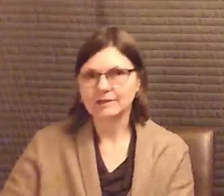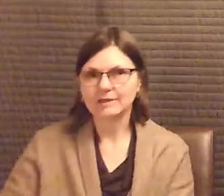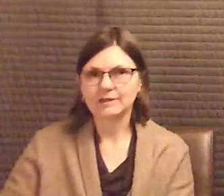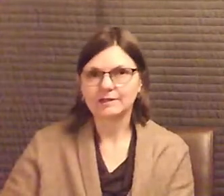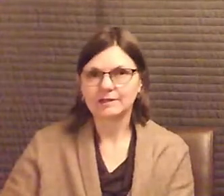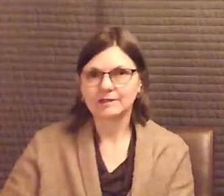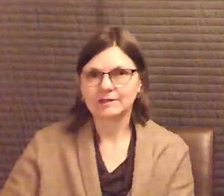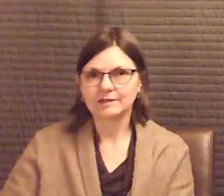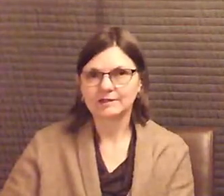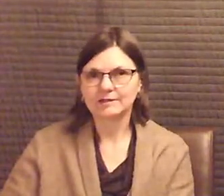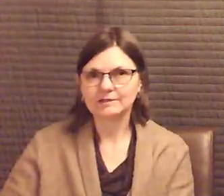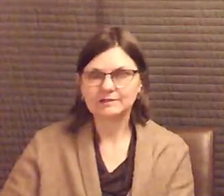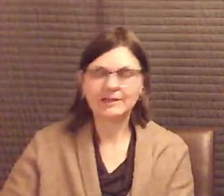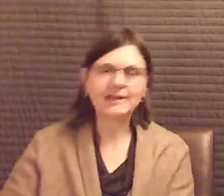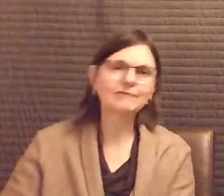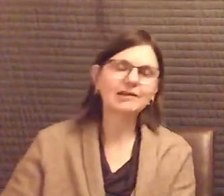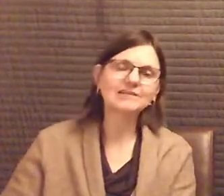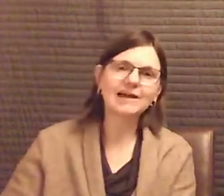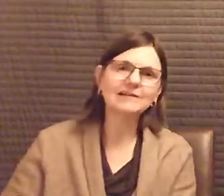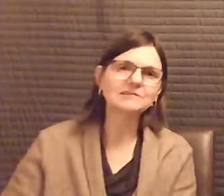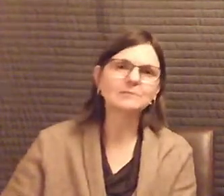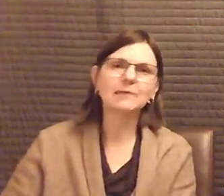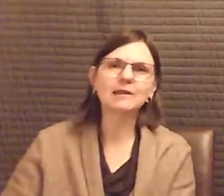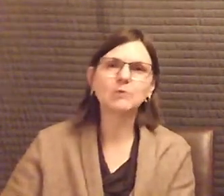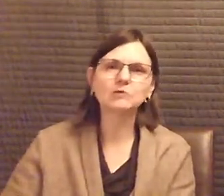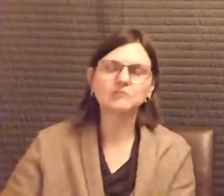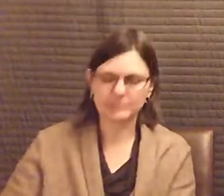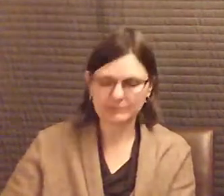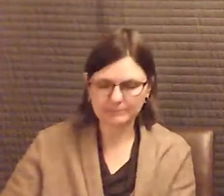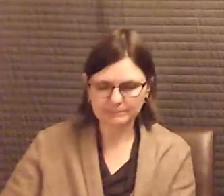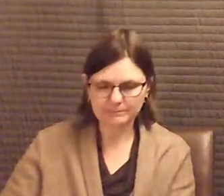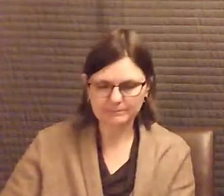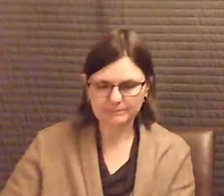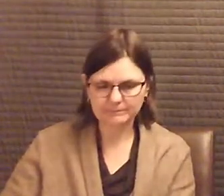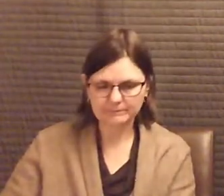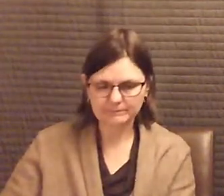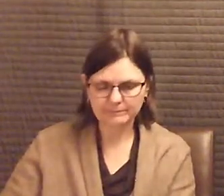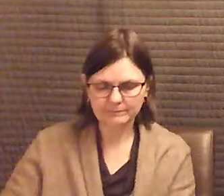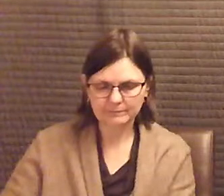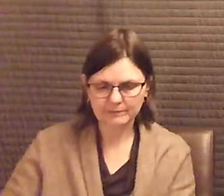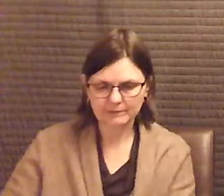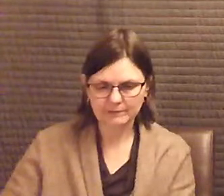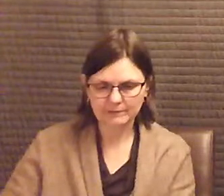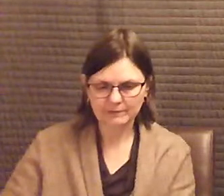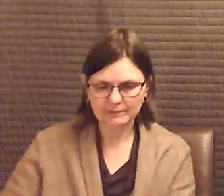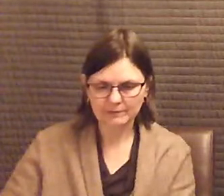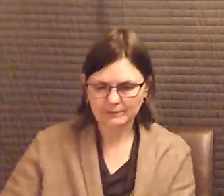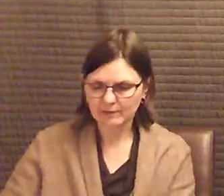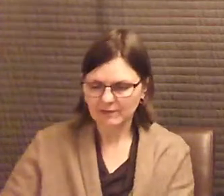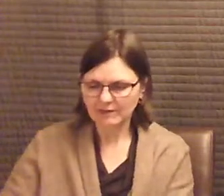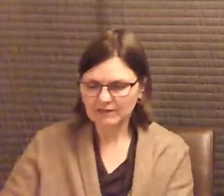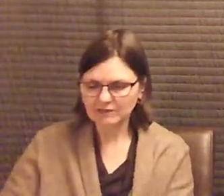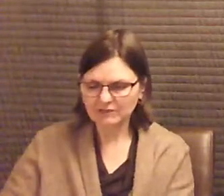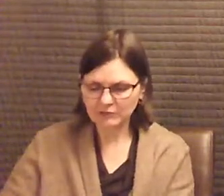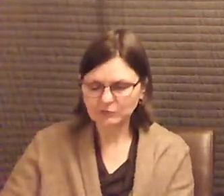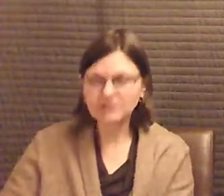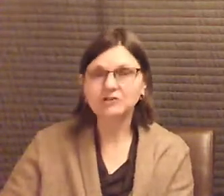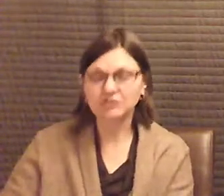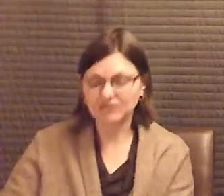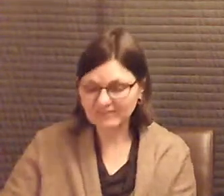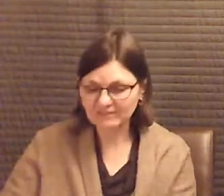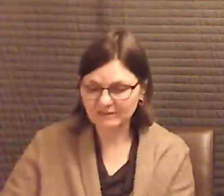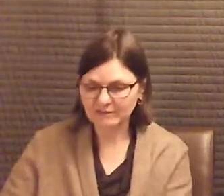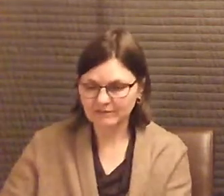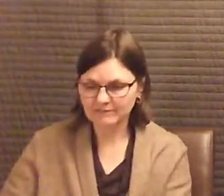tico leuke messages legalisatie melk boodschappen hier een shotgun kogels twenty hier in 2 kronieken